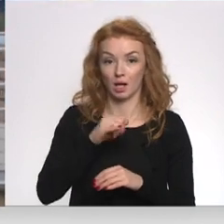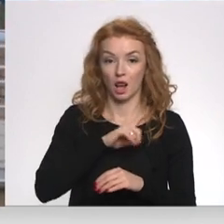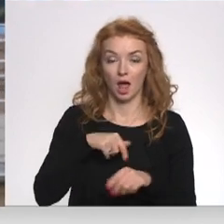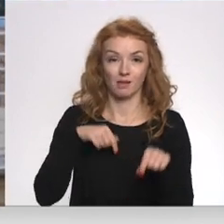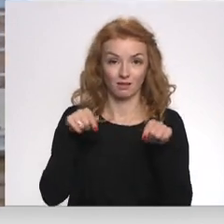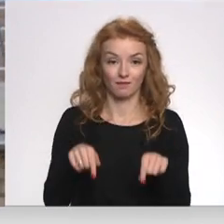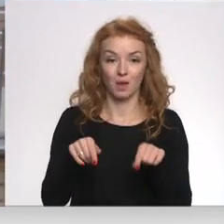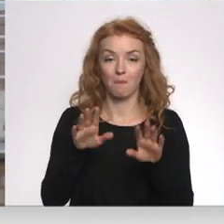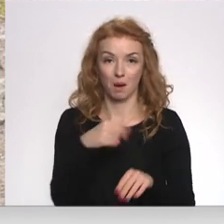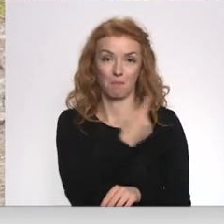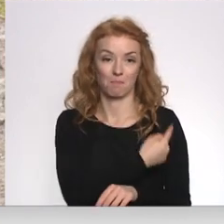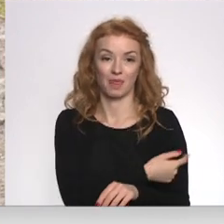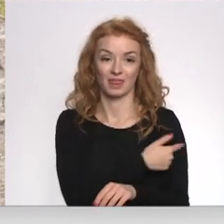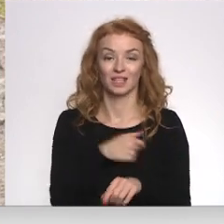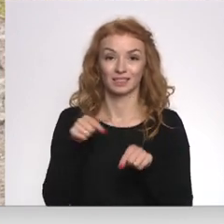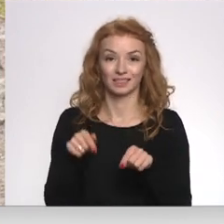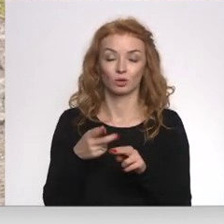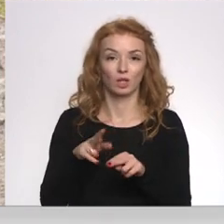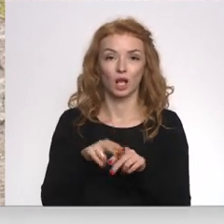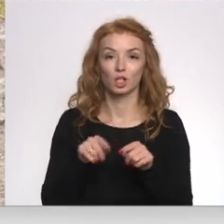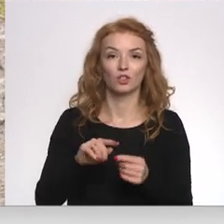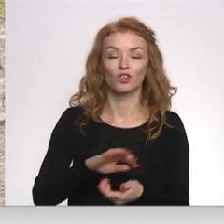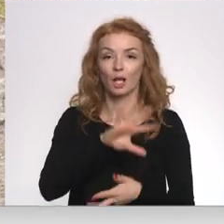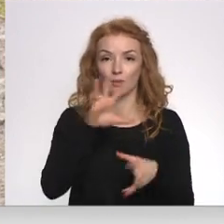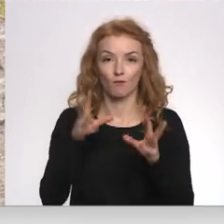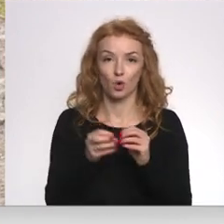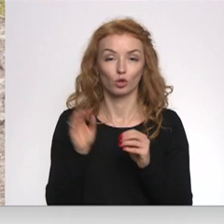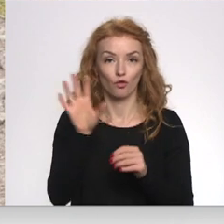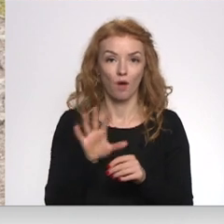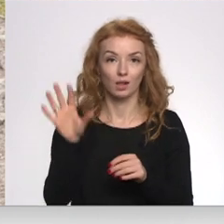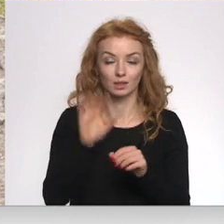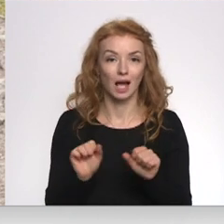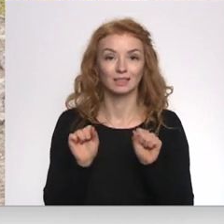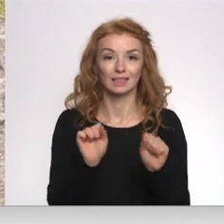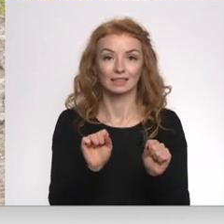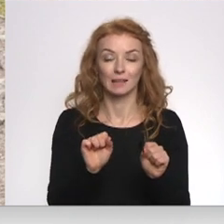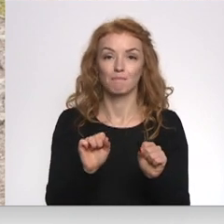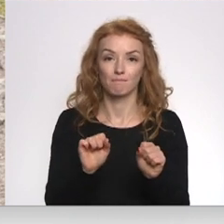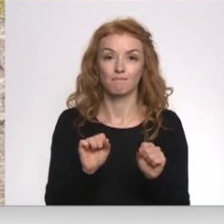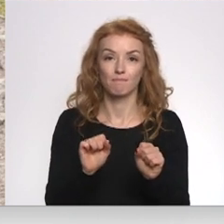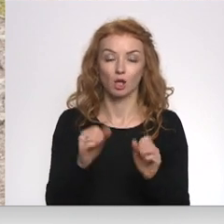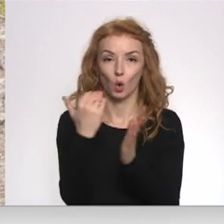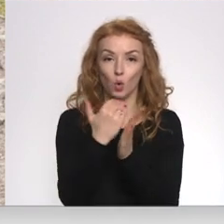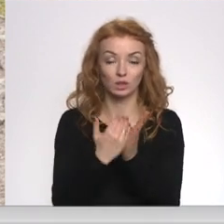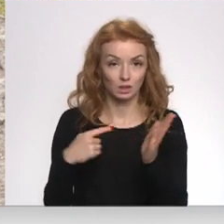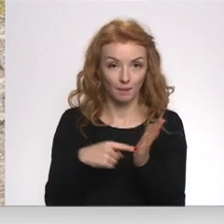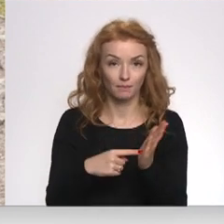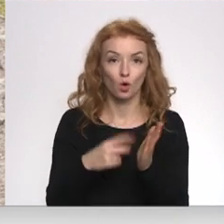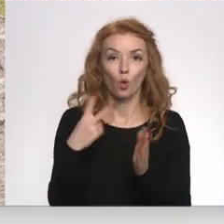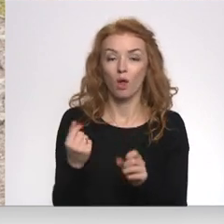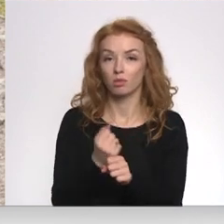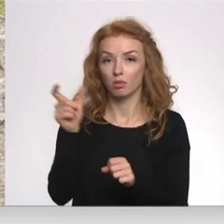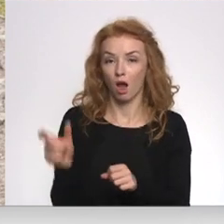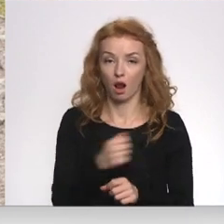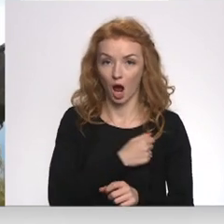runājam konkrēti par medicīnu, tad šis ir, teiksim, visaptarošs valsts aizsardzības koncepts, kad ir lietas, ko dara karavīri uz